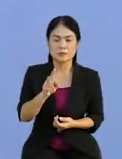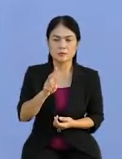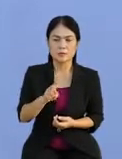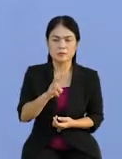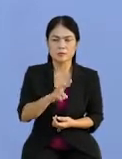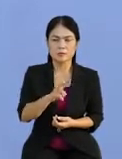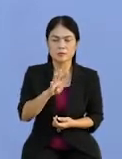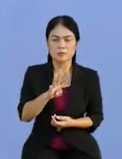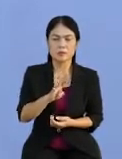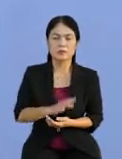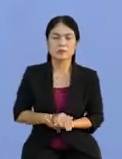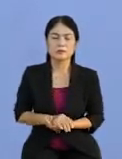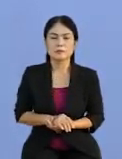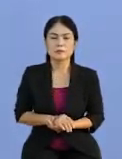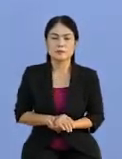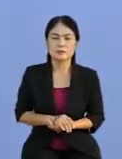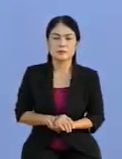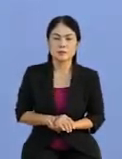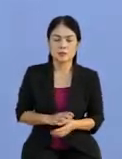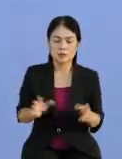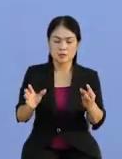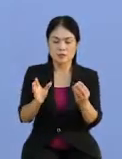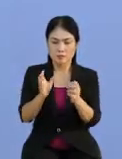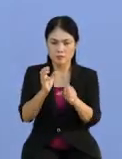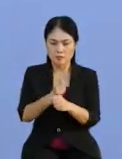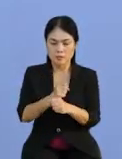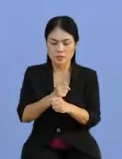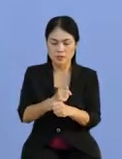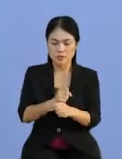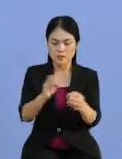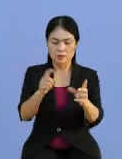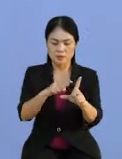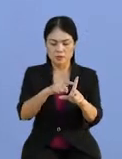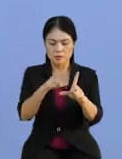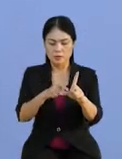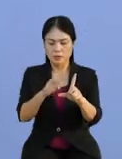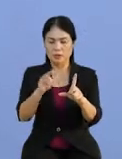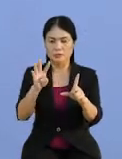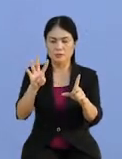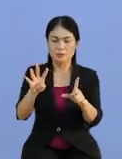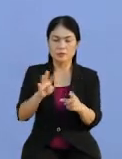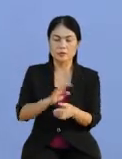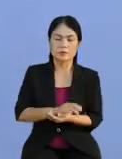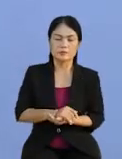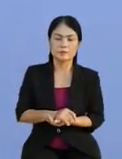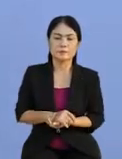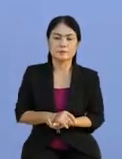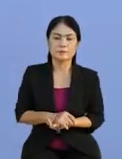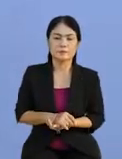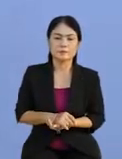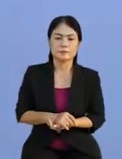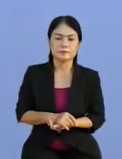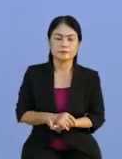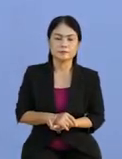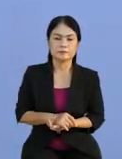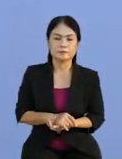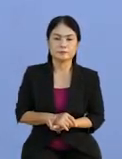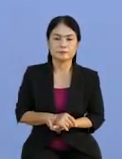tí bấy buồn chân chân bán một buồn chân chân dừng ta xem to ở dương và